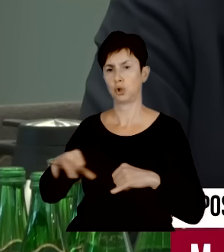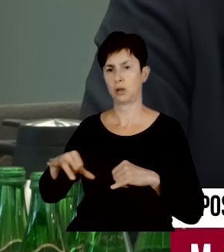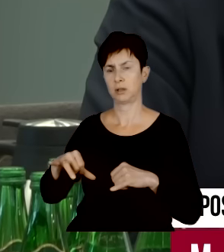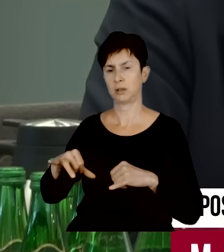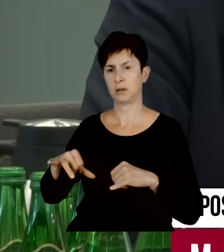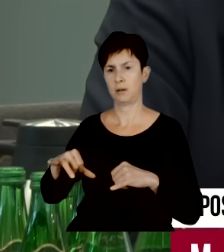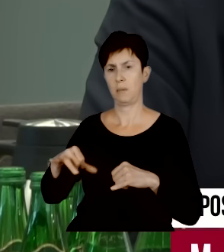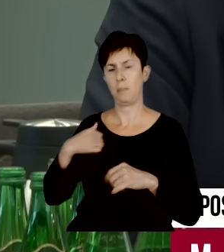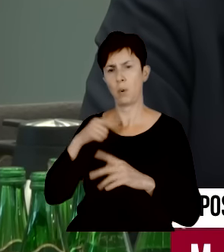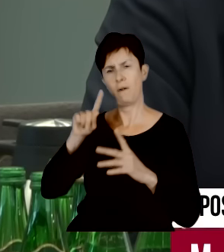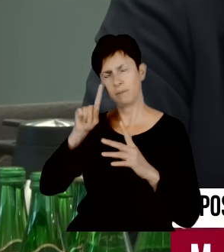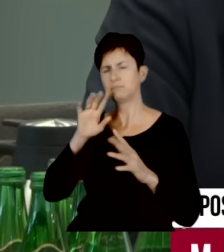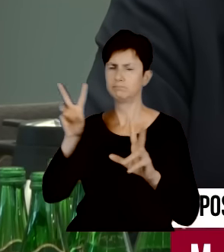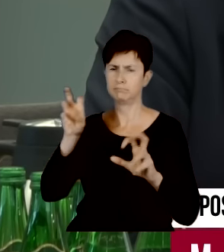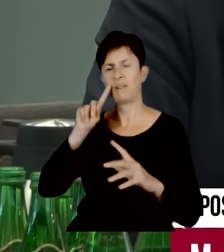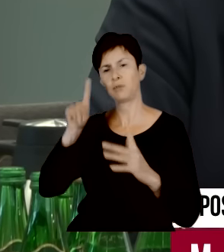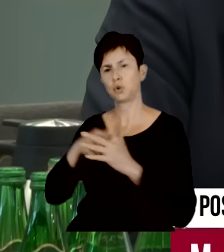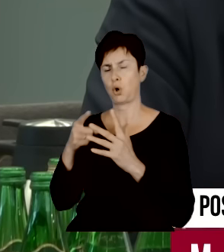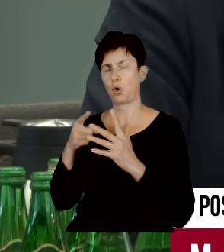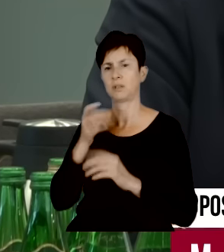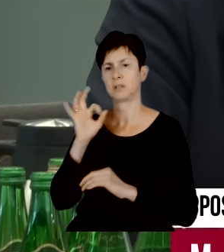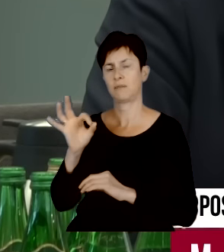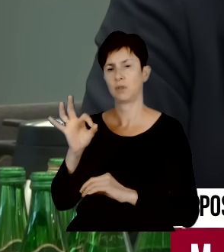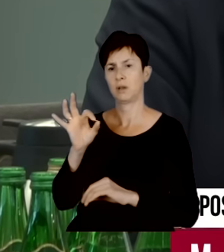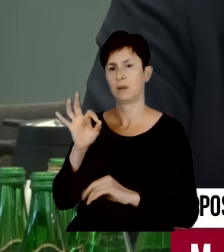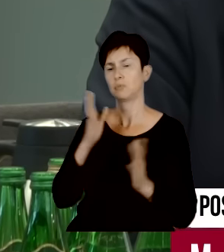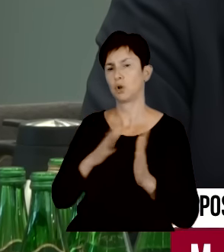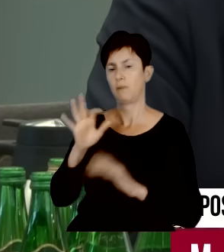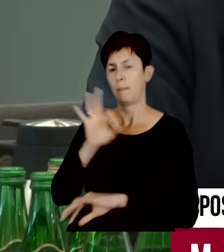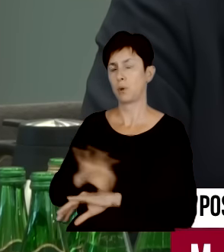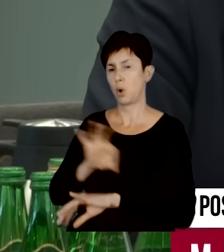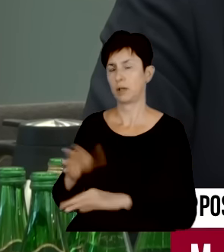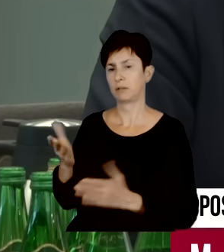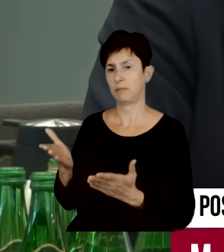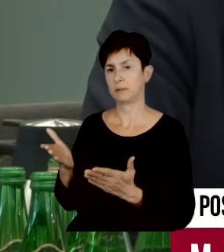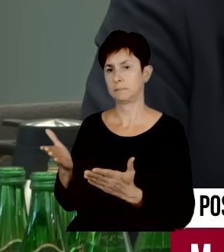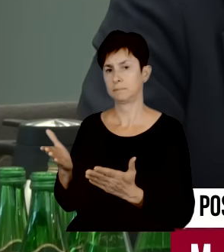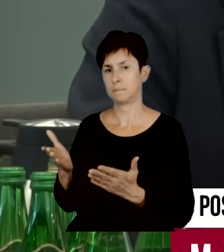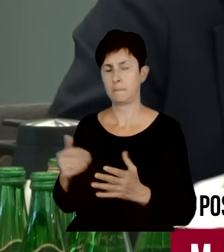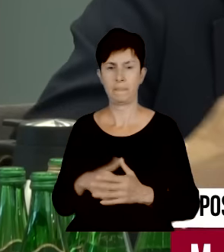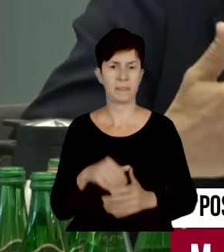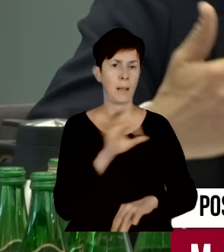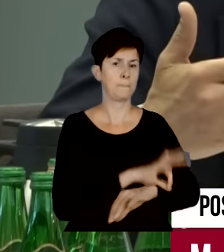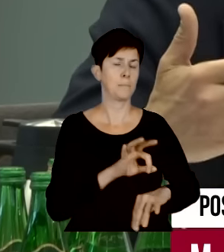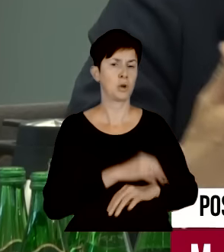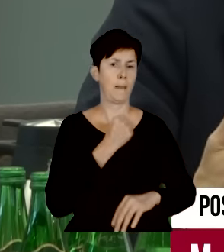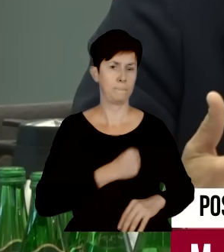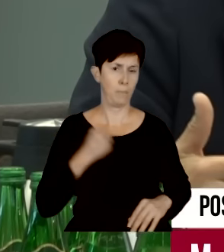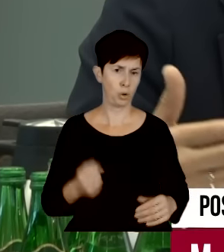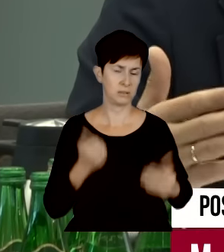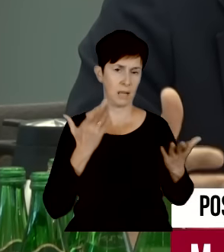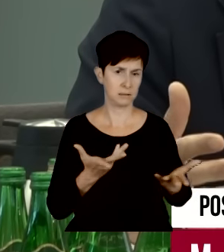wtrącał w ich prowadzenie przygotowywanie projektowanie projekt poselski to projekt poselski